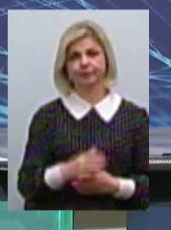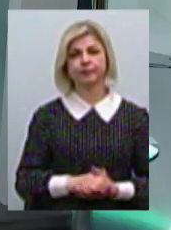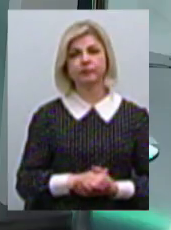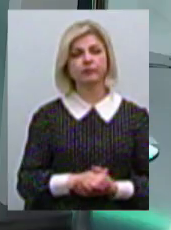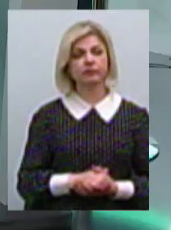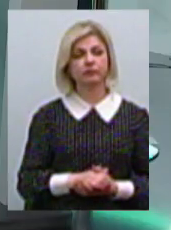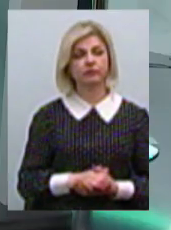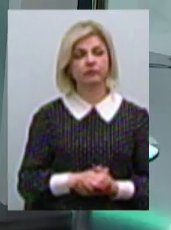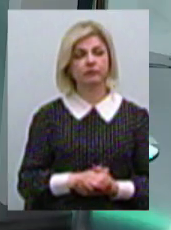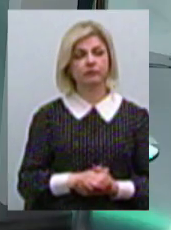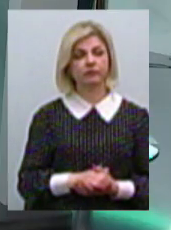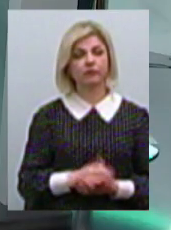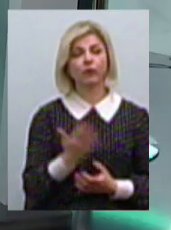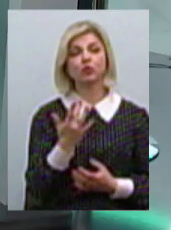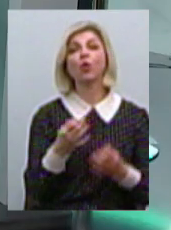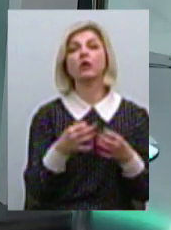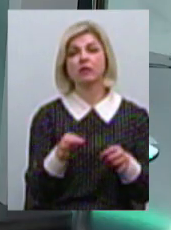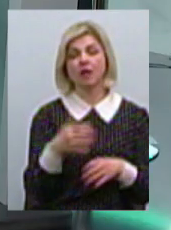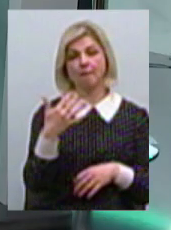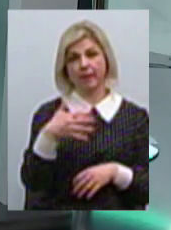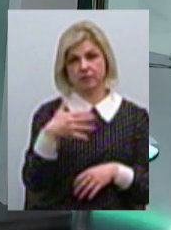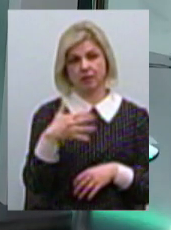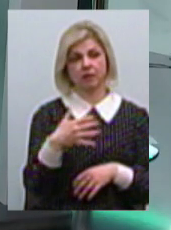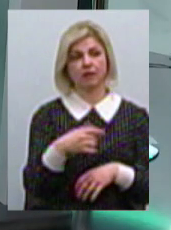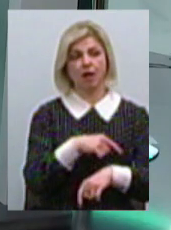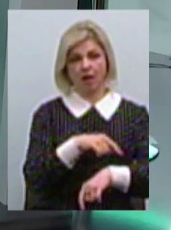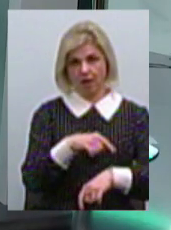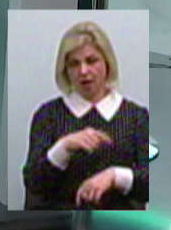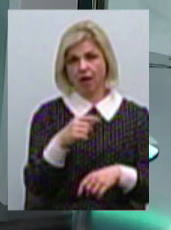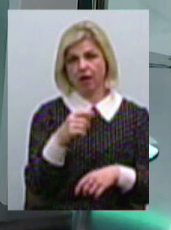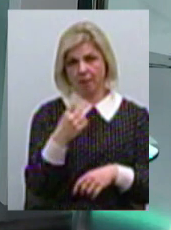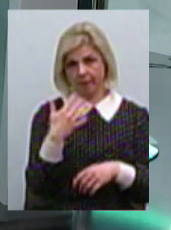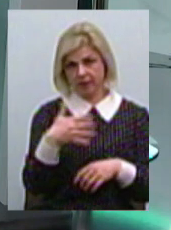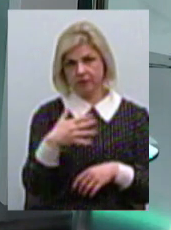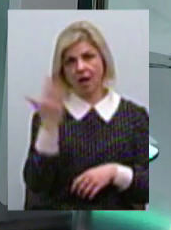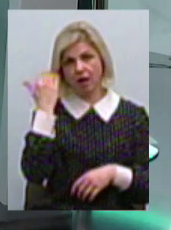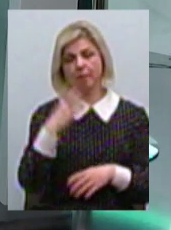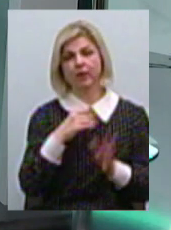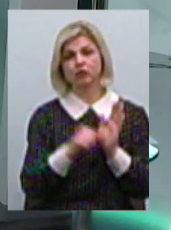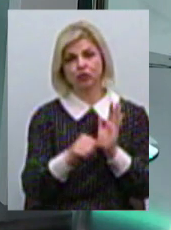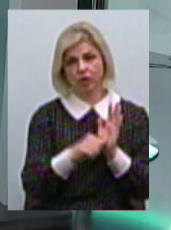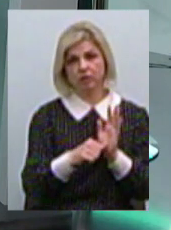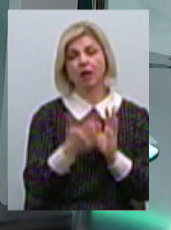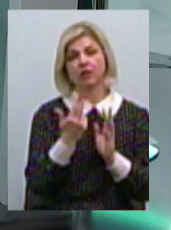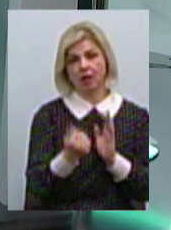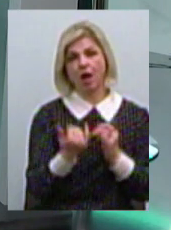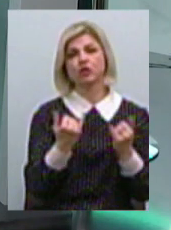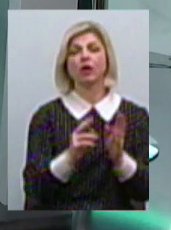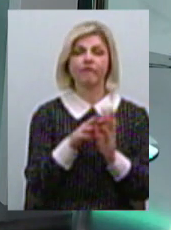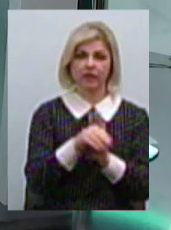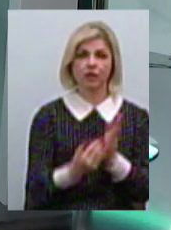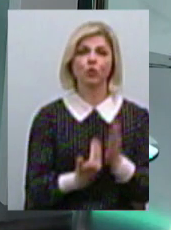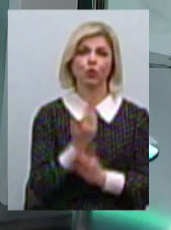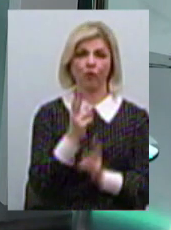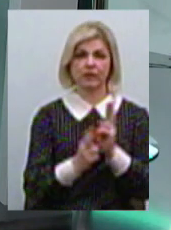дозволена? Яка дозволена швидкість? 50 км на годину. По місту 50. Раніше було 60, зараз 50. Так, це внесення зміни у